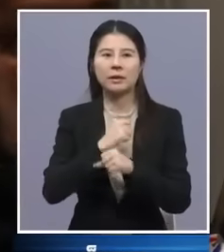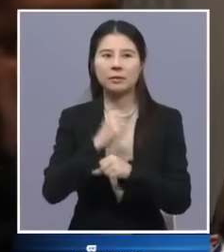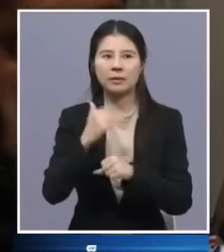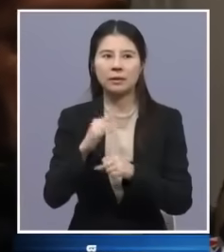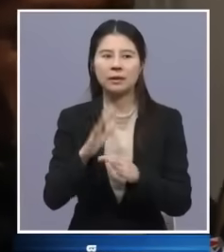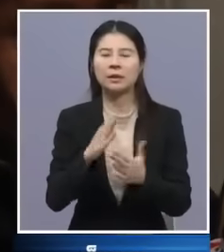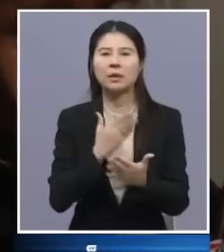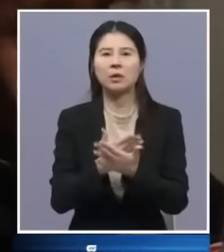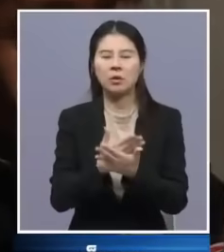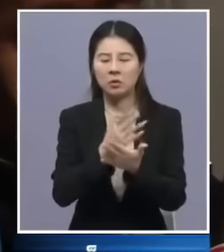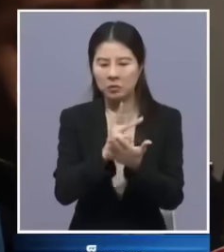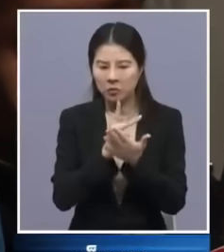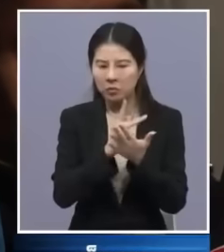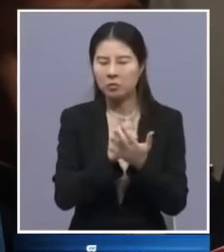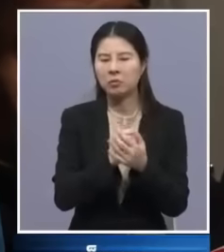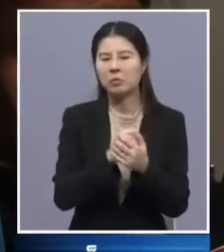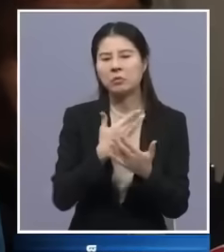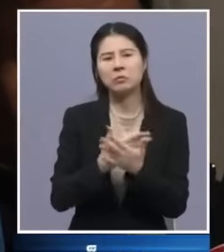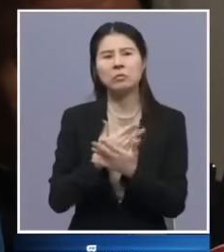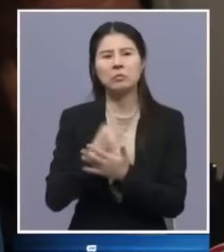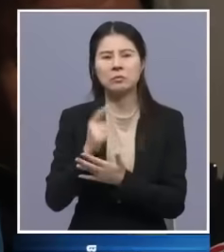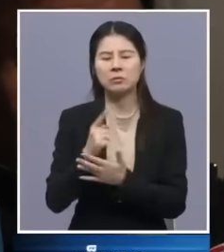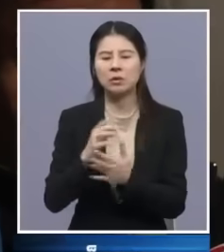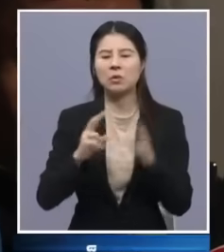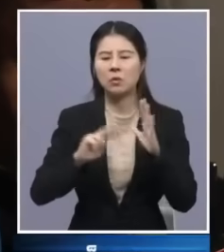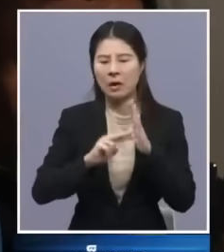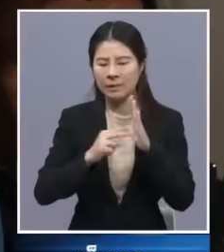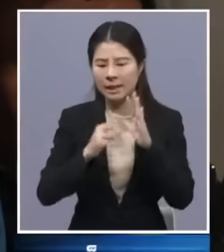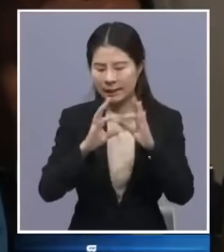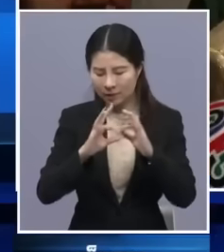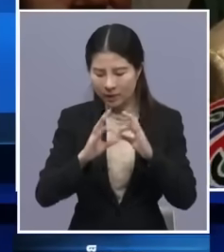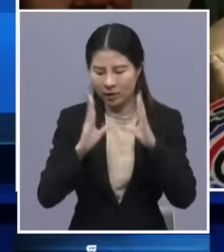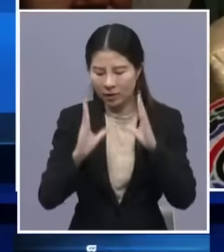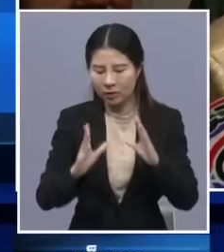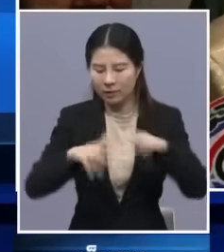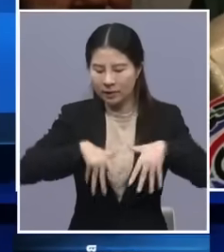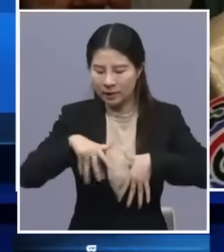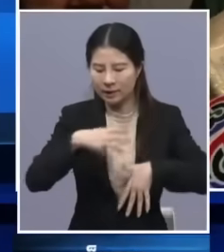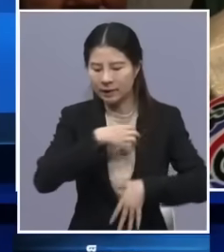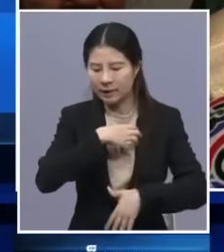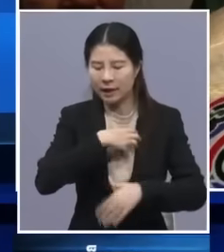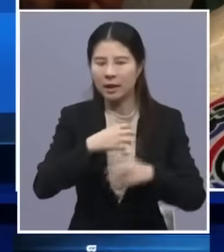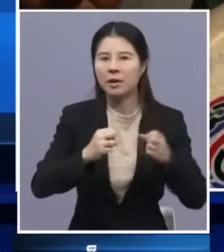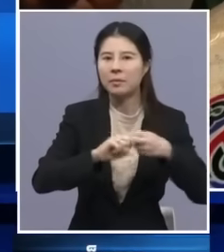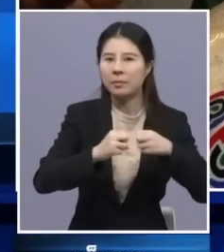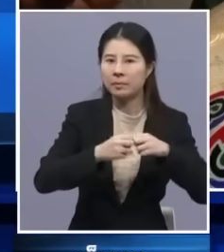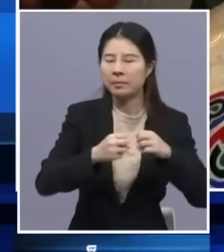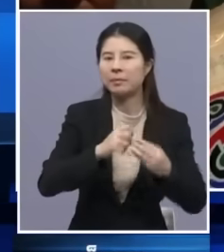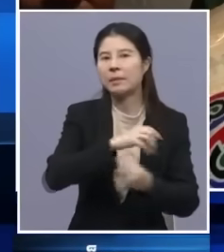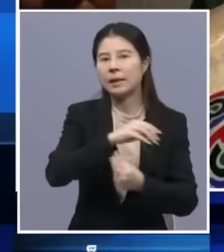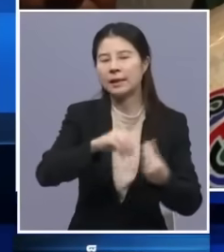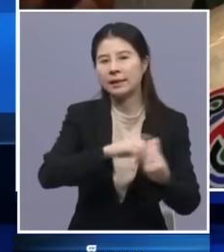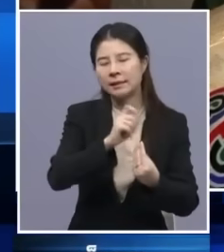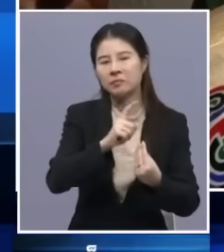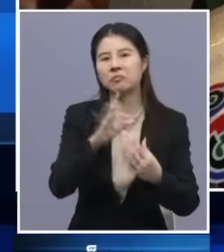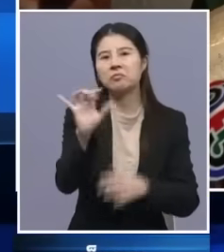งินมาแจกอ่ะมันจะเข้าข่ายไหมว่าจะไปจ่ายเงินเพื่อประชานิยม เนี่ยฮะคือคำแนะนำนะในฐานะคณะกรรมการกฤษฎีกาคนหนึ่งด้วยท่านอาจาร